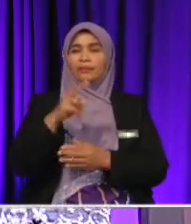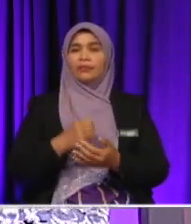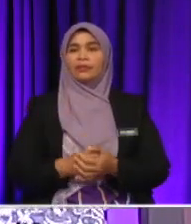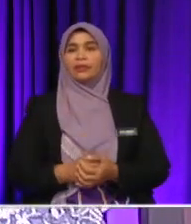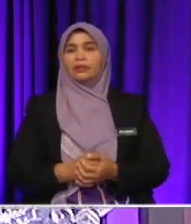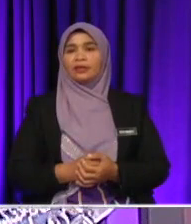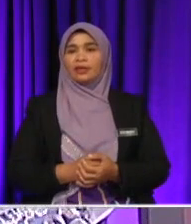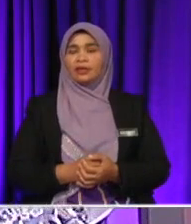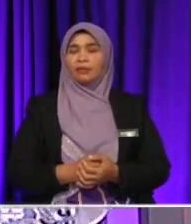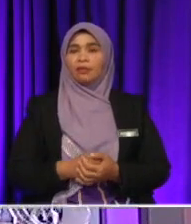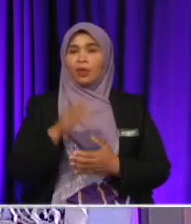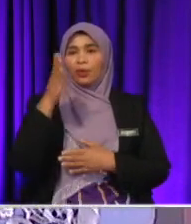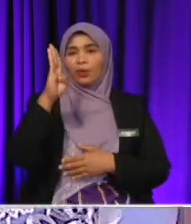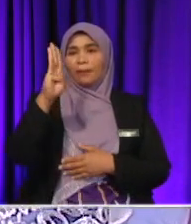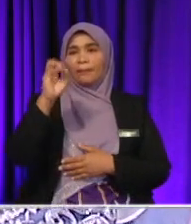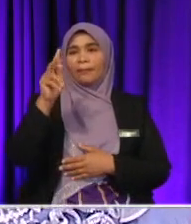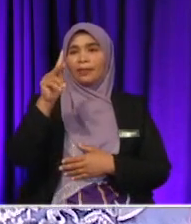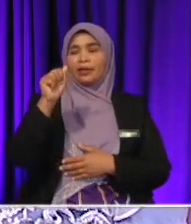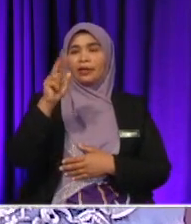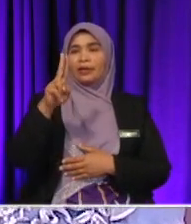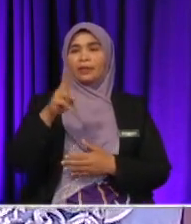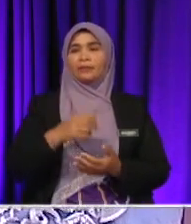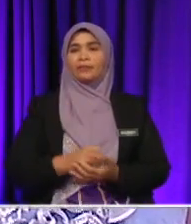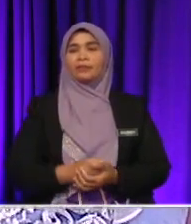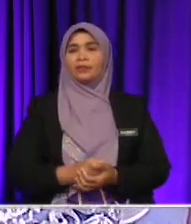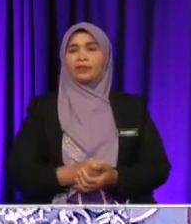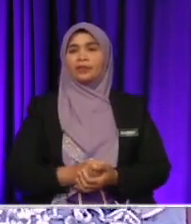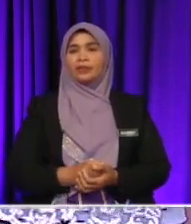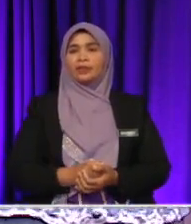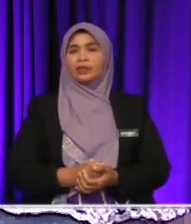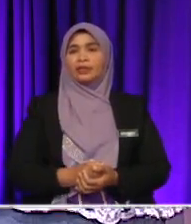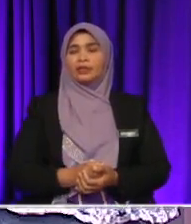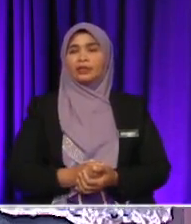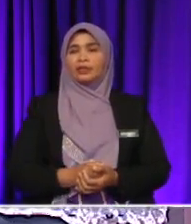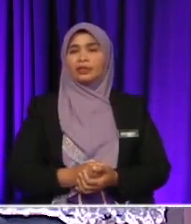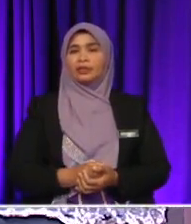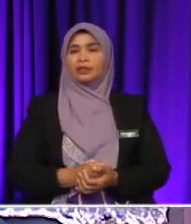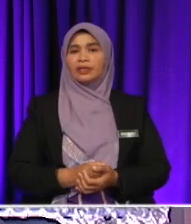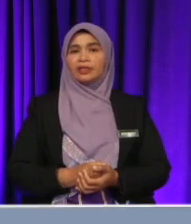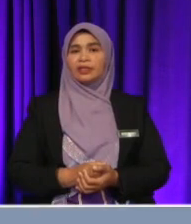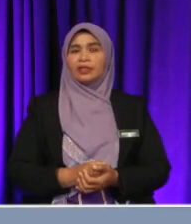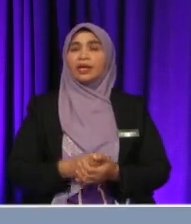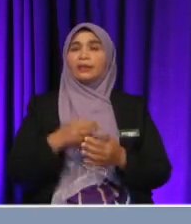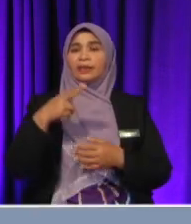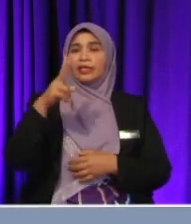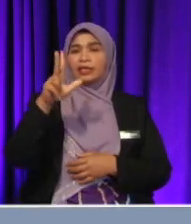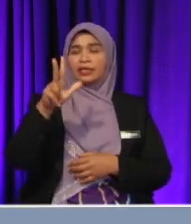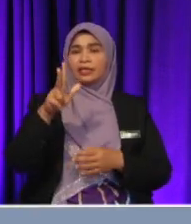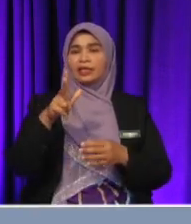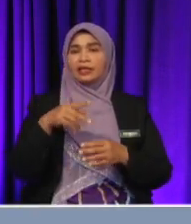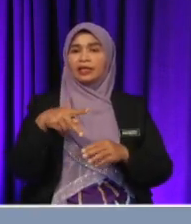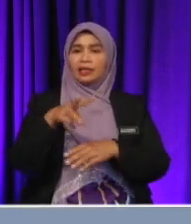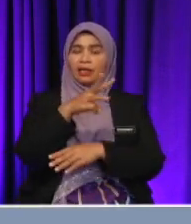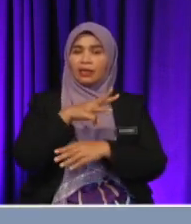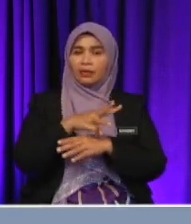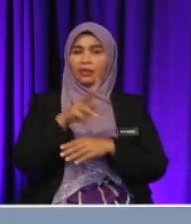tumbuhannya adalah habitat yang kedua habitat yang ketiga di kosan kolam